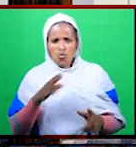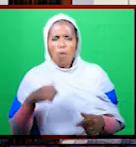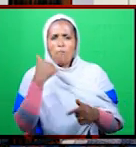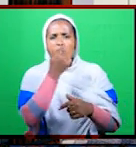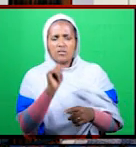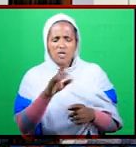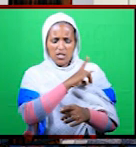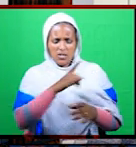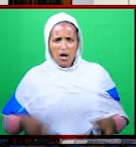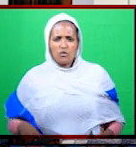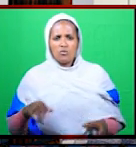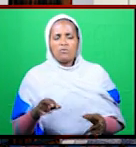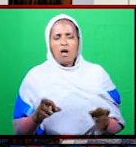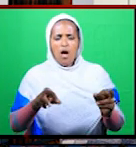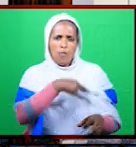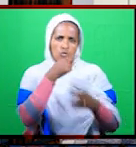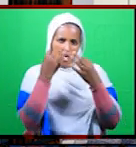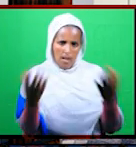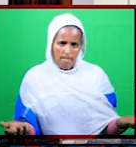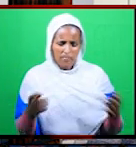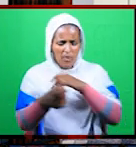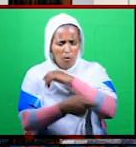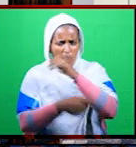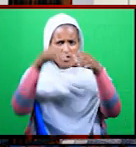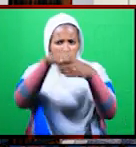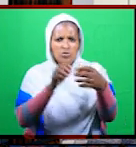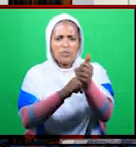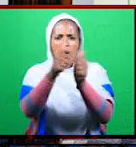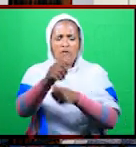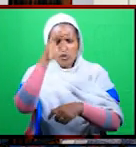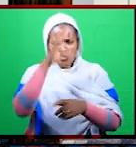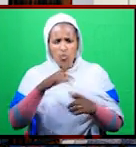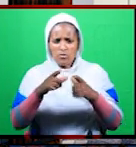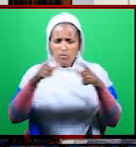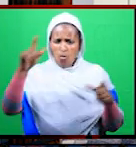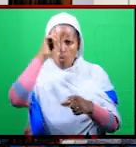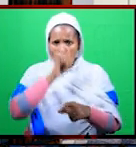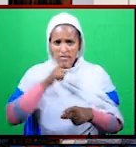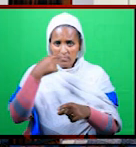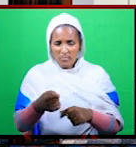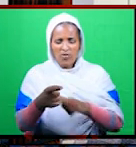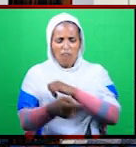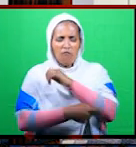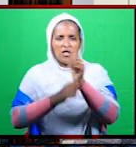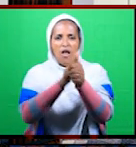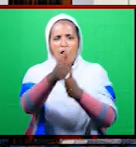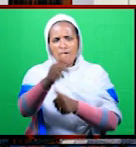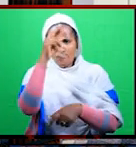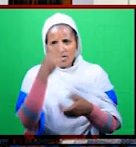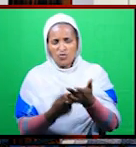ማንነትም ክርስቲያናዊ ሃይማኖትም የለም። በፈተና ውስጥ ማለፍ ነው ትልቁ ነገር። ሰውን ትልቅ የሚያስብለው ይሄ ነው